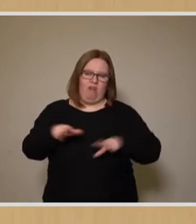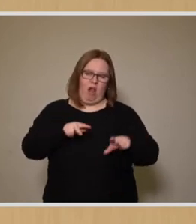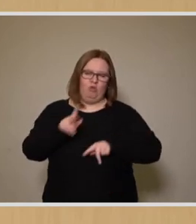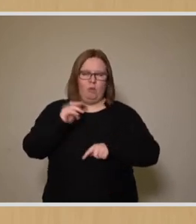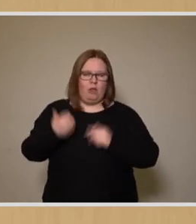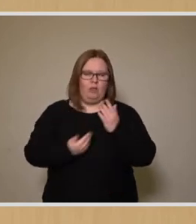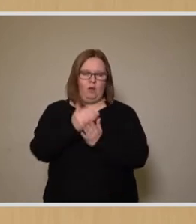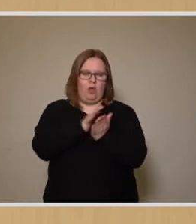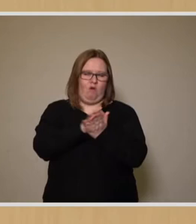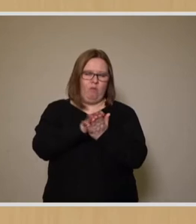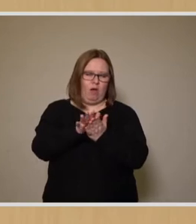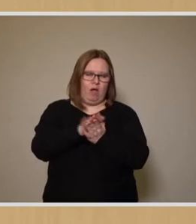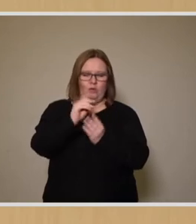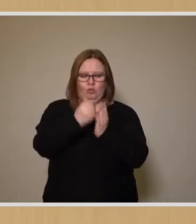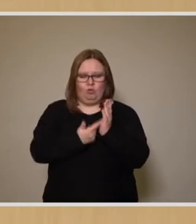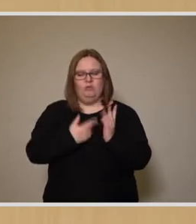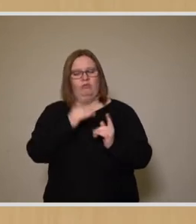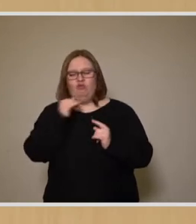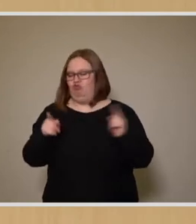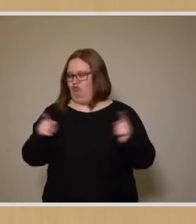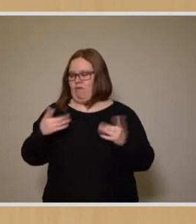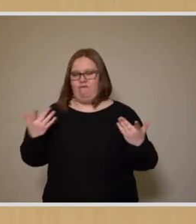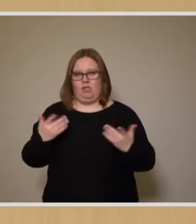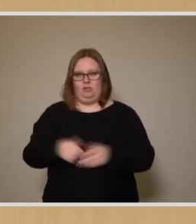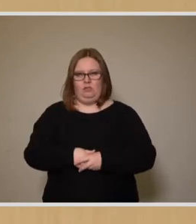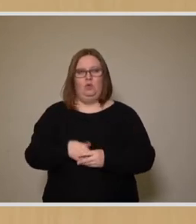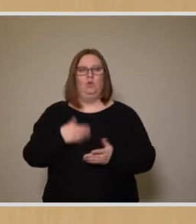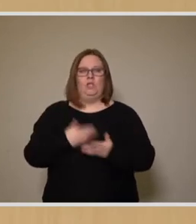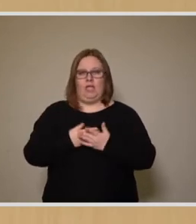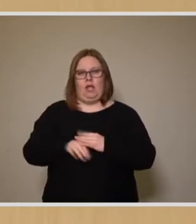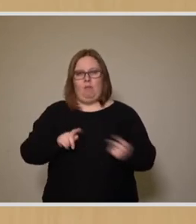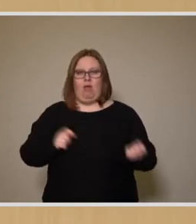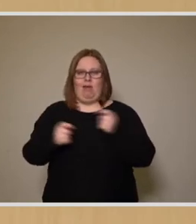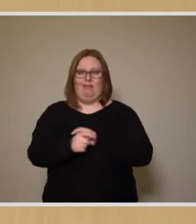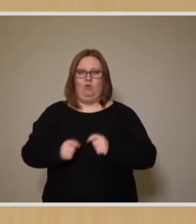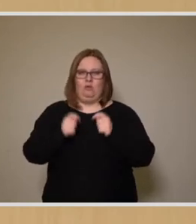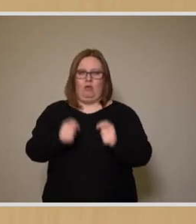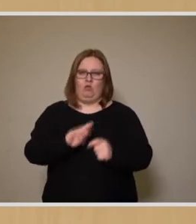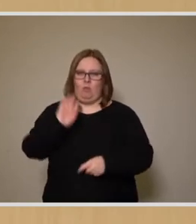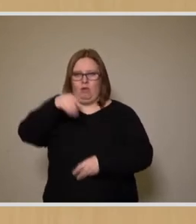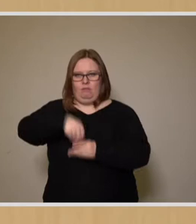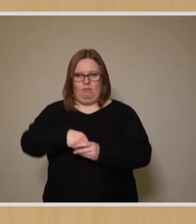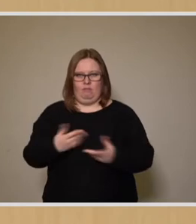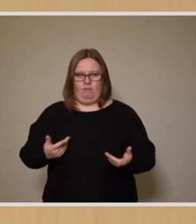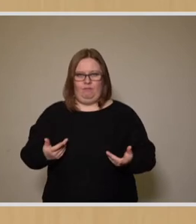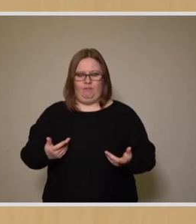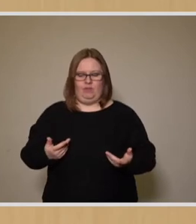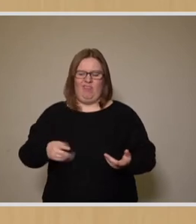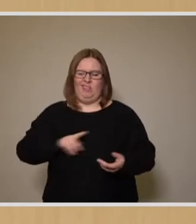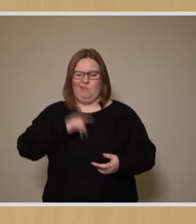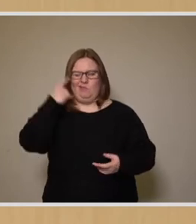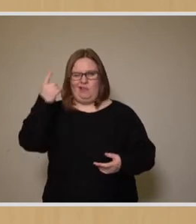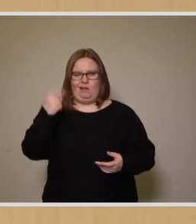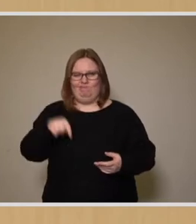und einen Vorschlag für eine Vorzugsvariante gibt. Deswegen haben wir das auch nochmal in unseren Änderungsantrag mit reingeschrieben, weil ich glaube,